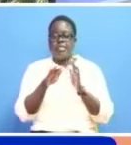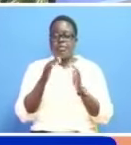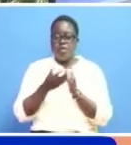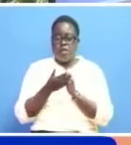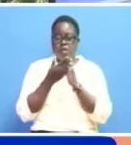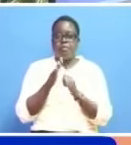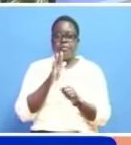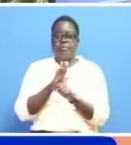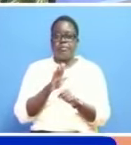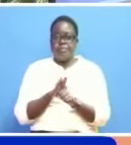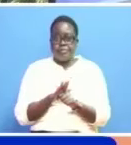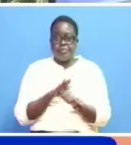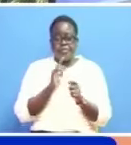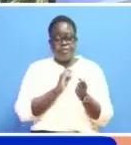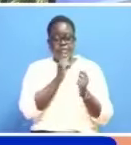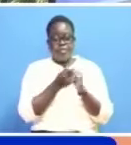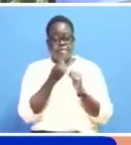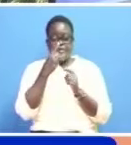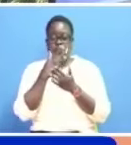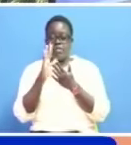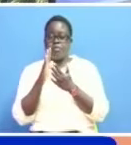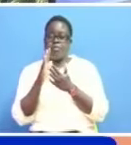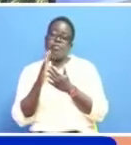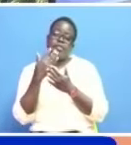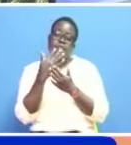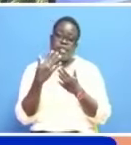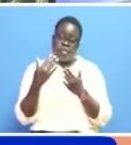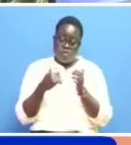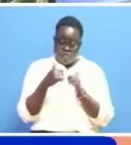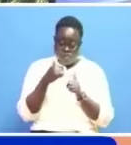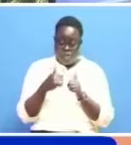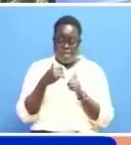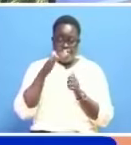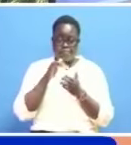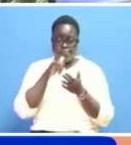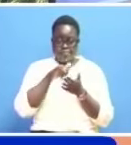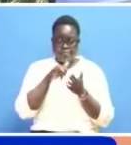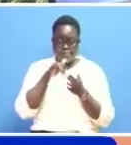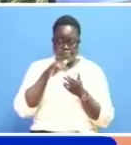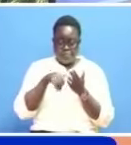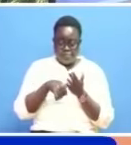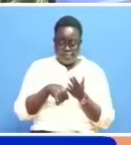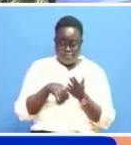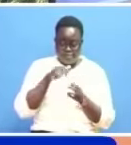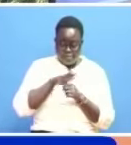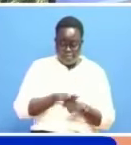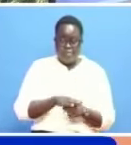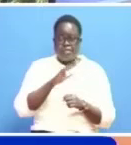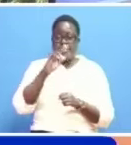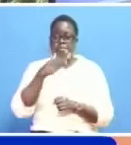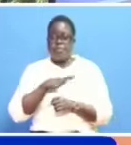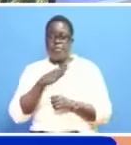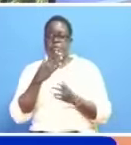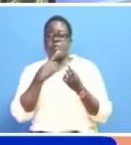ya kutethe siya vanene kwa liuloa kwa mawalani amwe na alame dhitwe maimuvinye ya mwenendi amuika a ingini makathi ya itambia